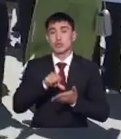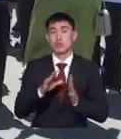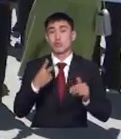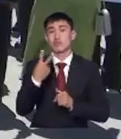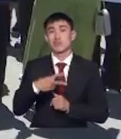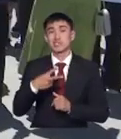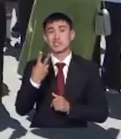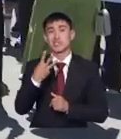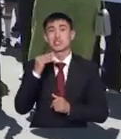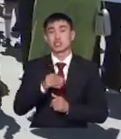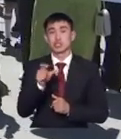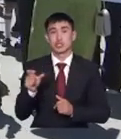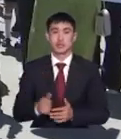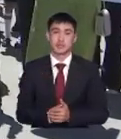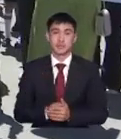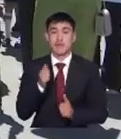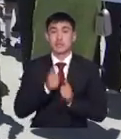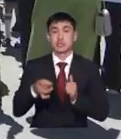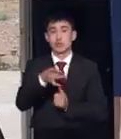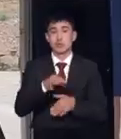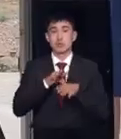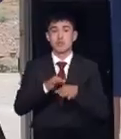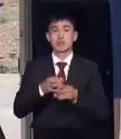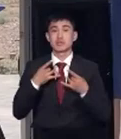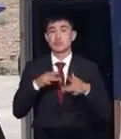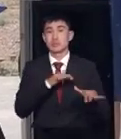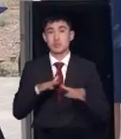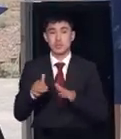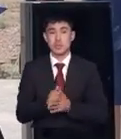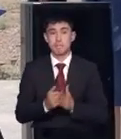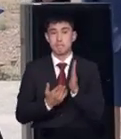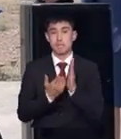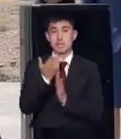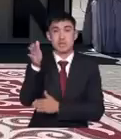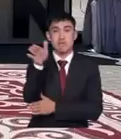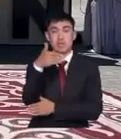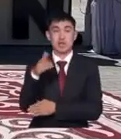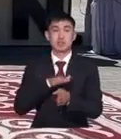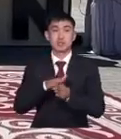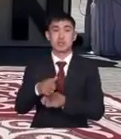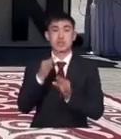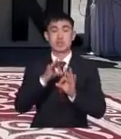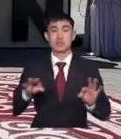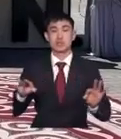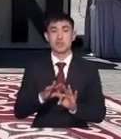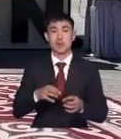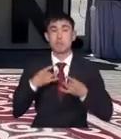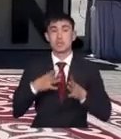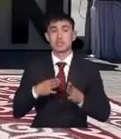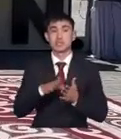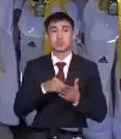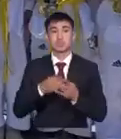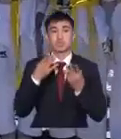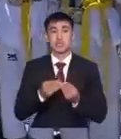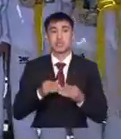более 23 тысяч человек. В каждом районе проводились торжественные мероприятия с поднятием флага и исполнением гимна. Отпраздновали знаменательный